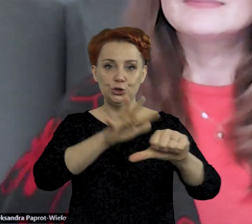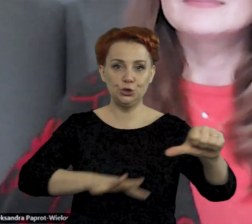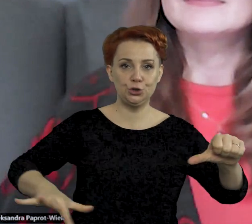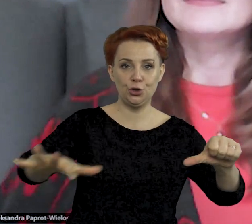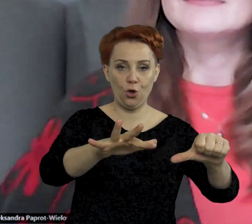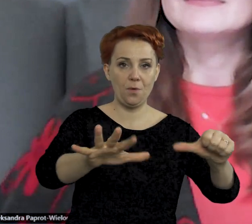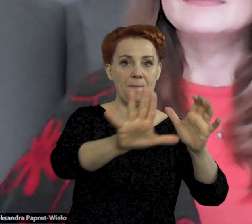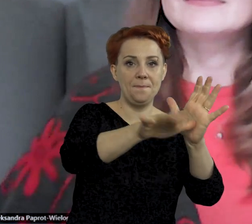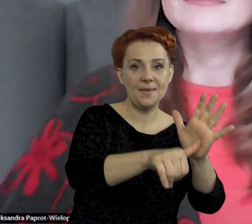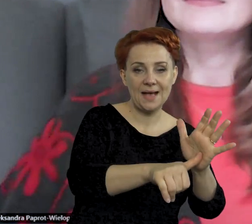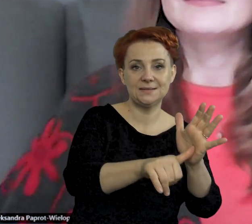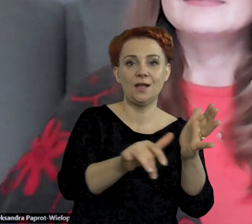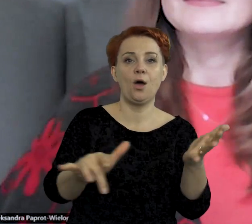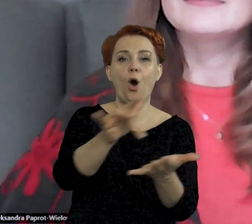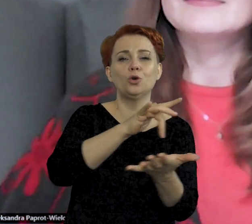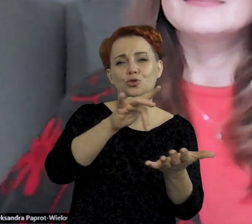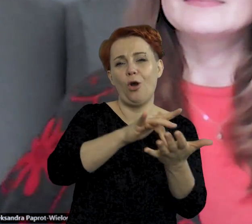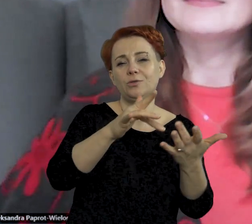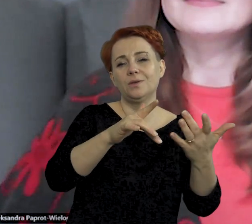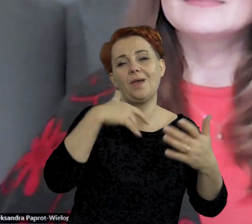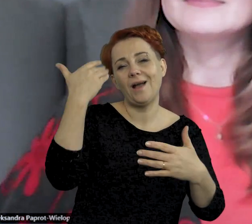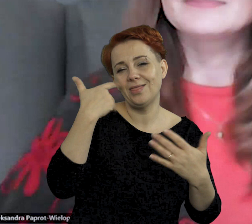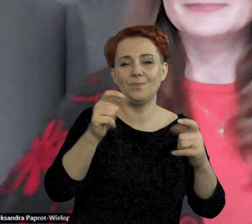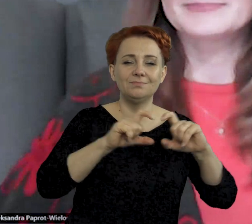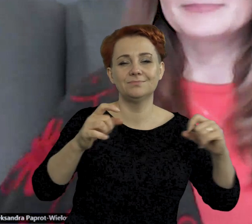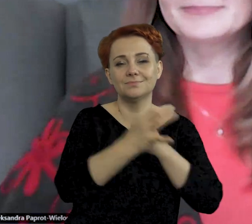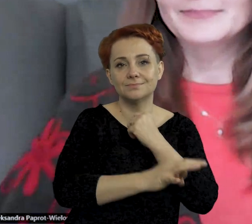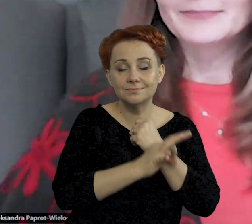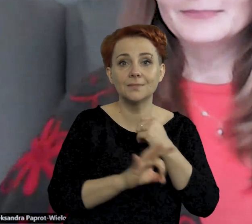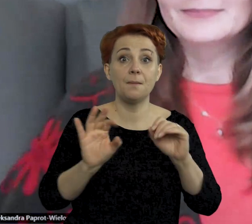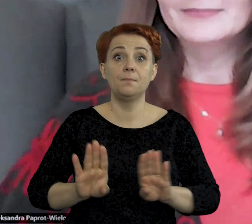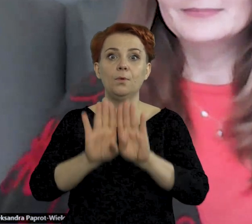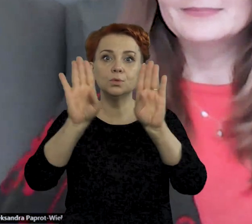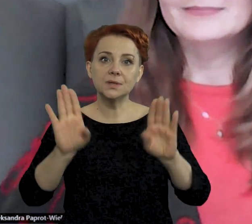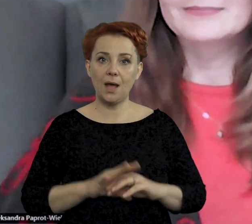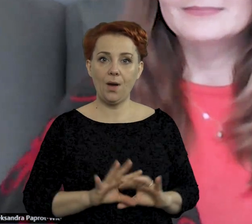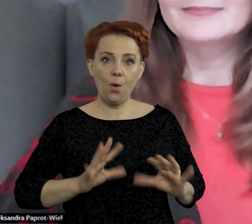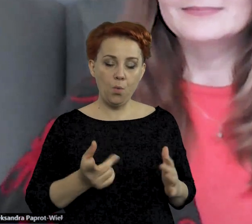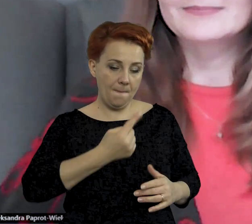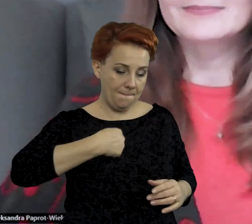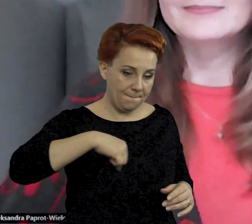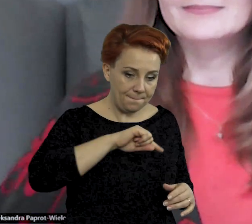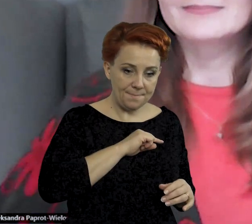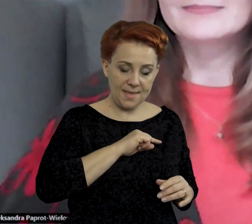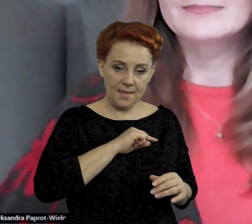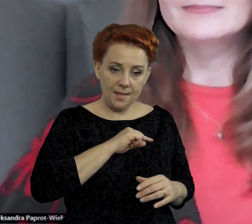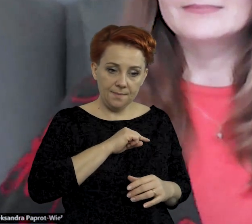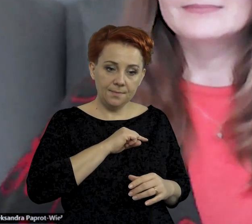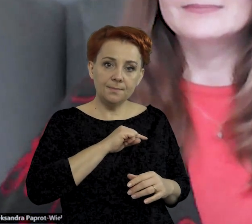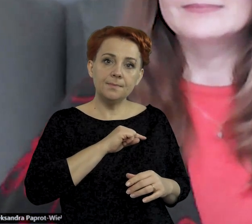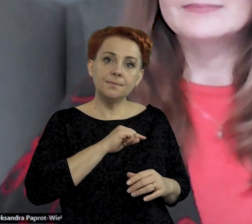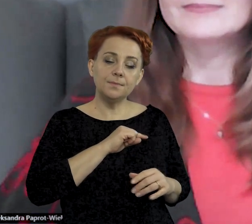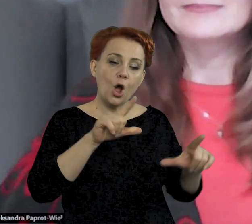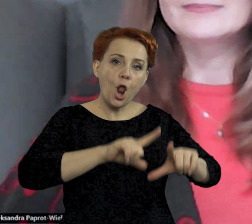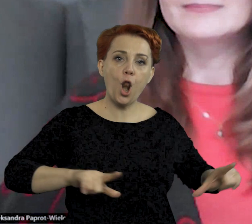między miastami, między ośrodkami akademickimi, muzeami, że jednak bardziej bliższa jest nam ta